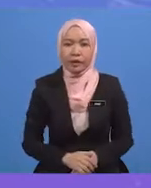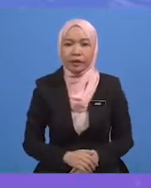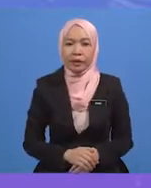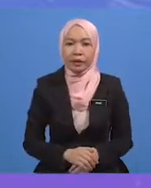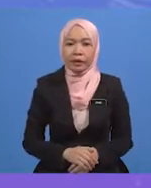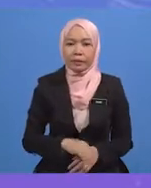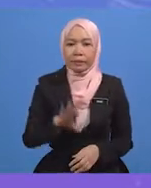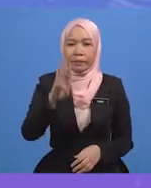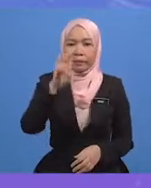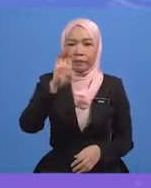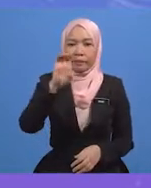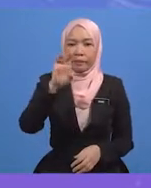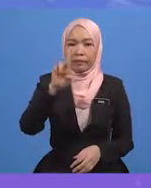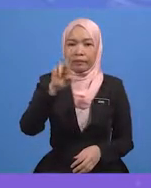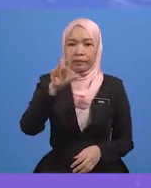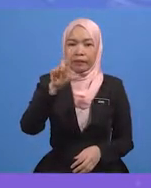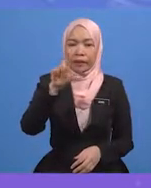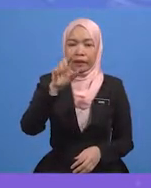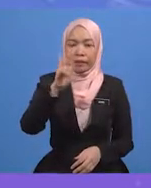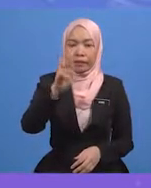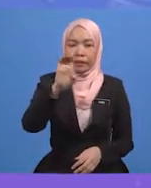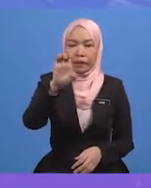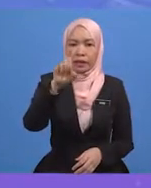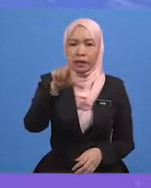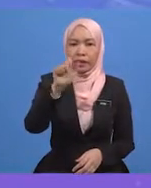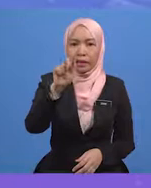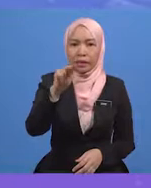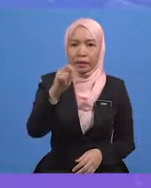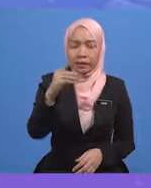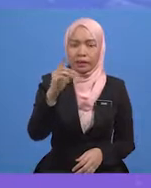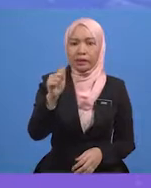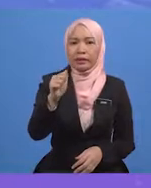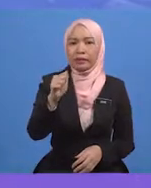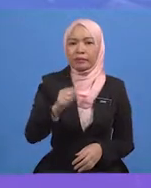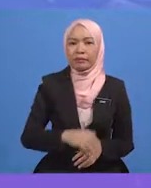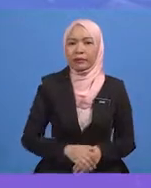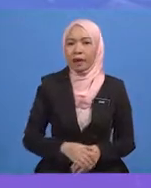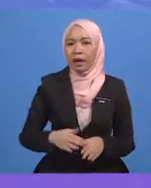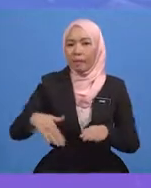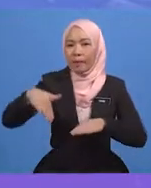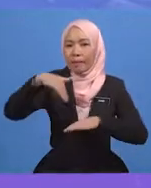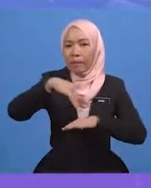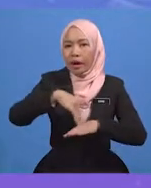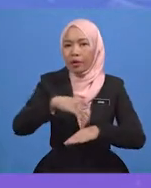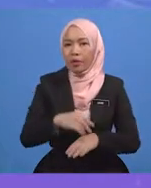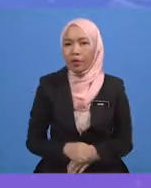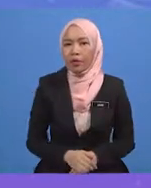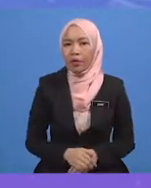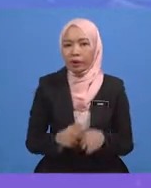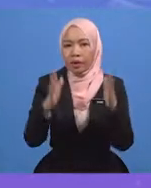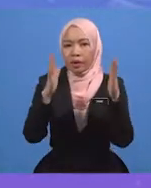penjajah ketika itu tidak dapat disangkal lagi. Kebangkitan, gelombang kebangkitan umat